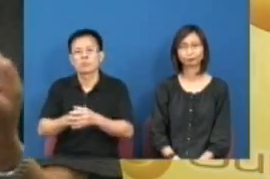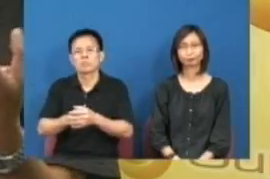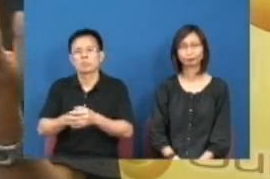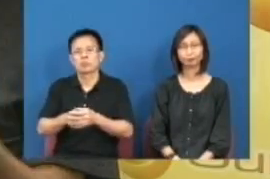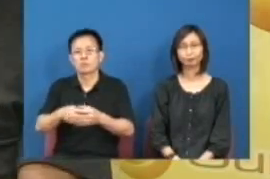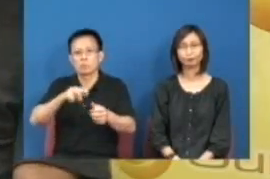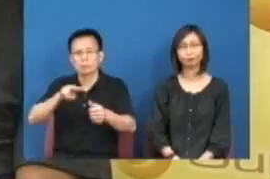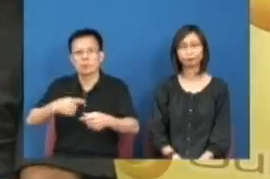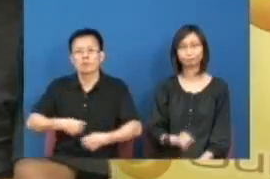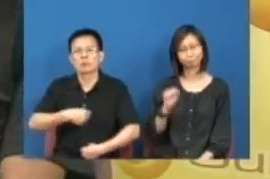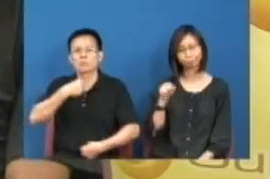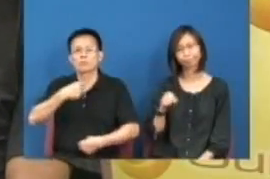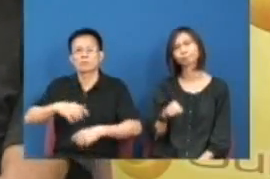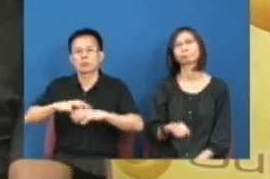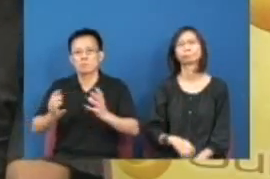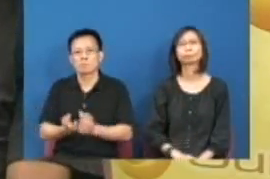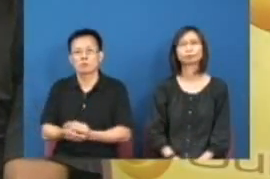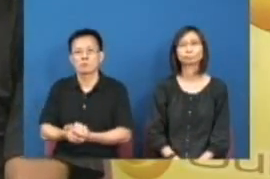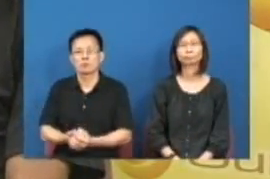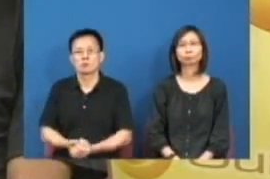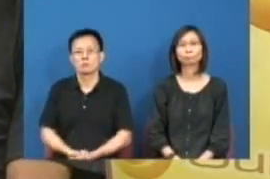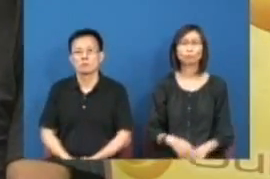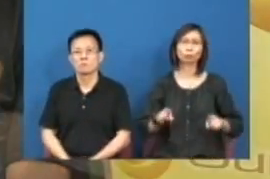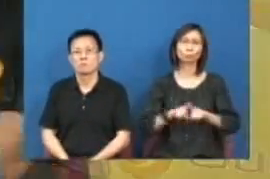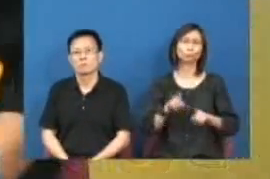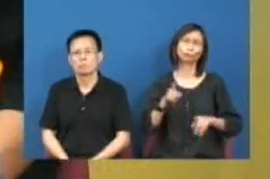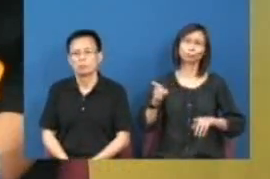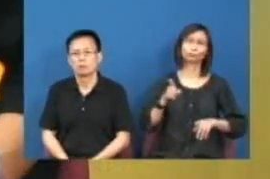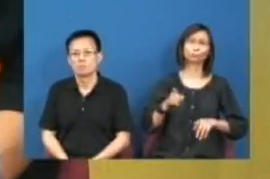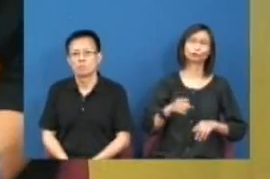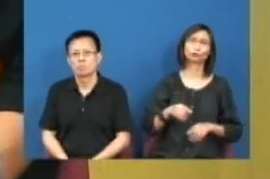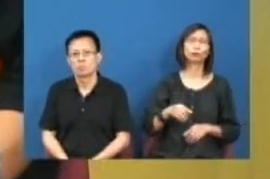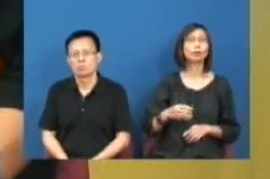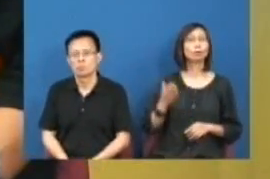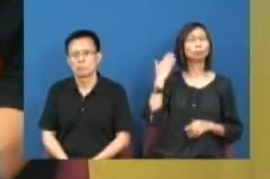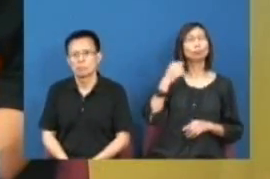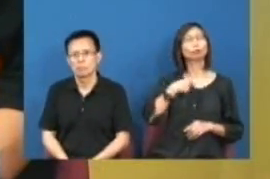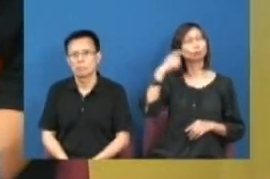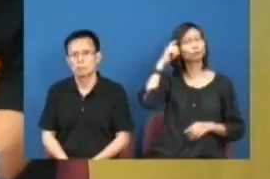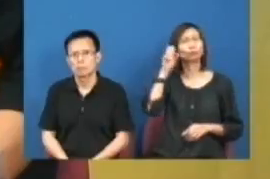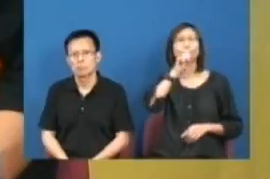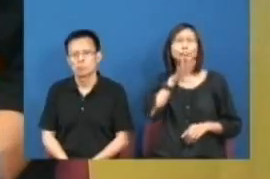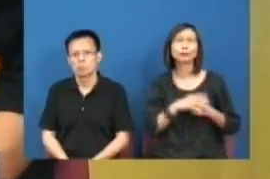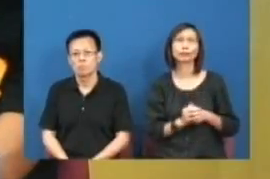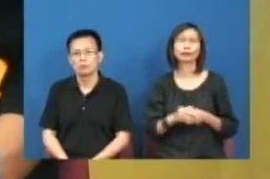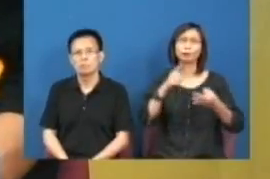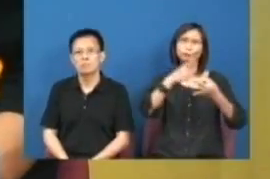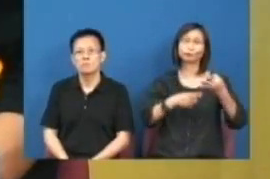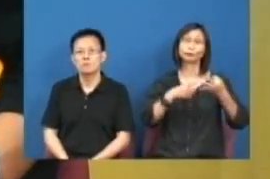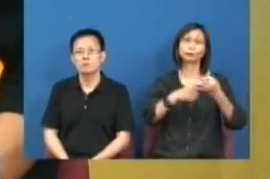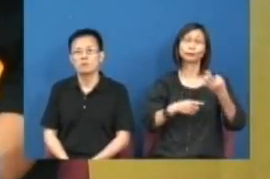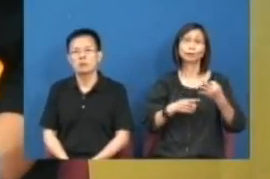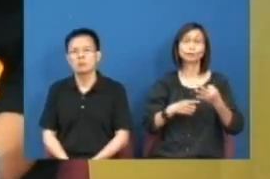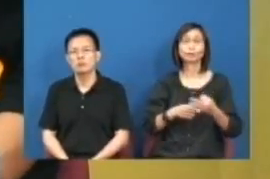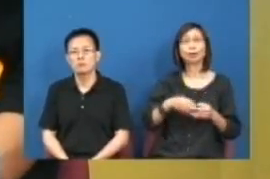黨，佢都係太子黨啊，咁所以落嚟睇睇啦。 咁同埋啱你頭先我都想問就係話。習近平本身其實都有機會，